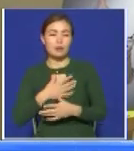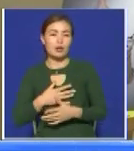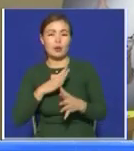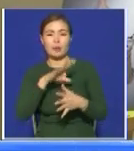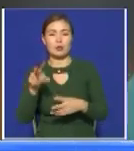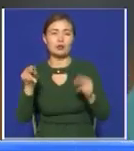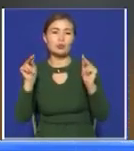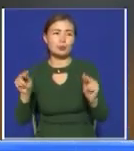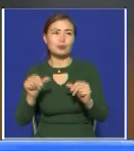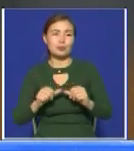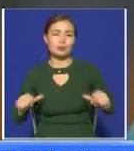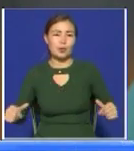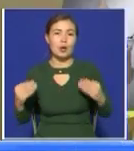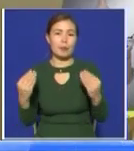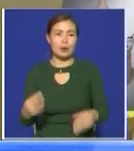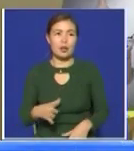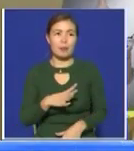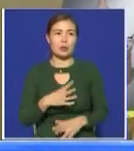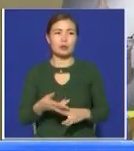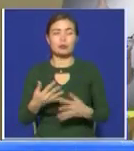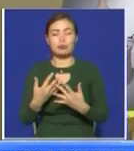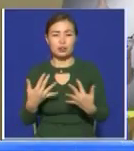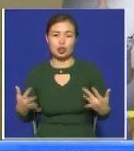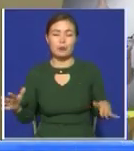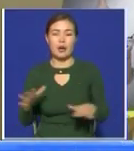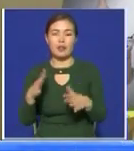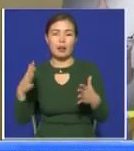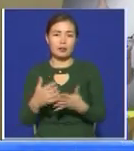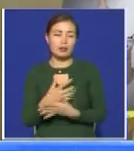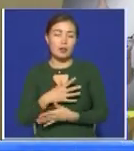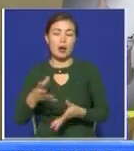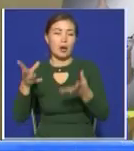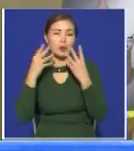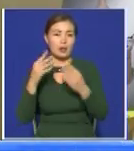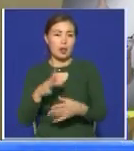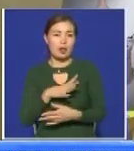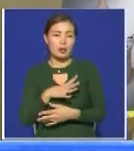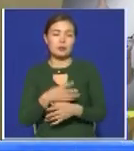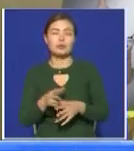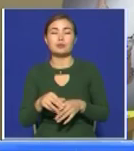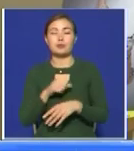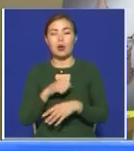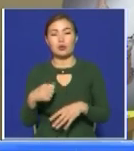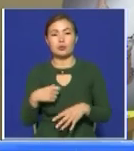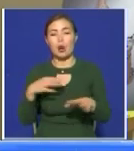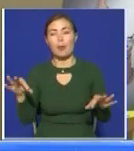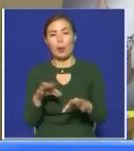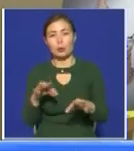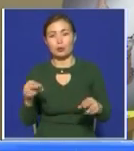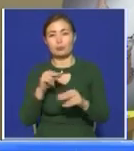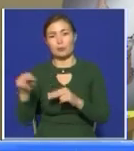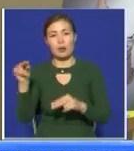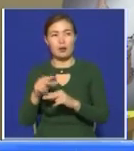әділ бағасын берді. Қоржынымызға біршама әнді алдық, үйрендік. Енді мен өзім жалпы музыка мектебінде сабақ